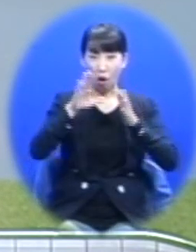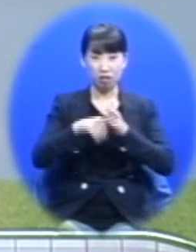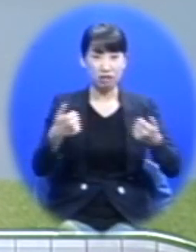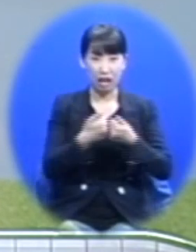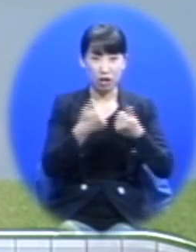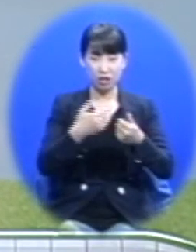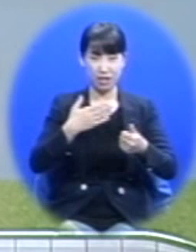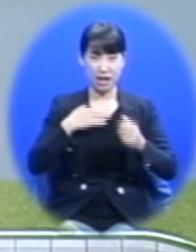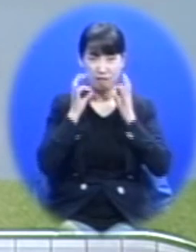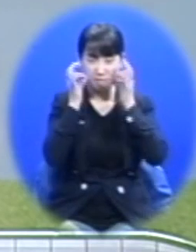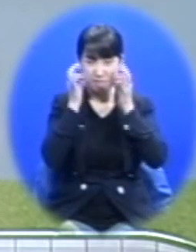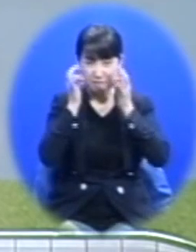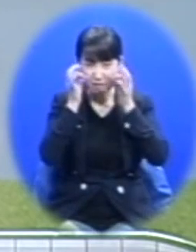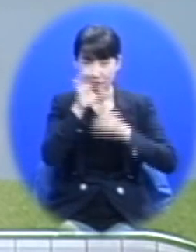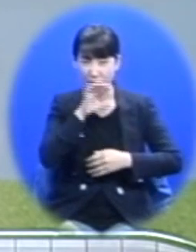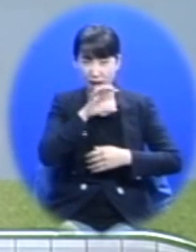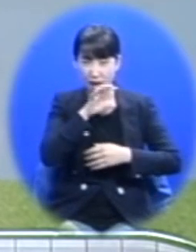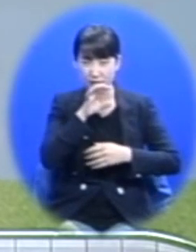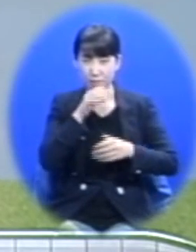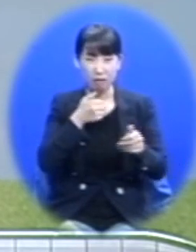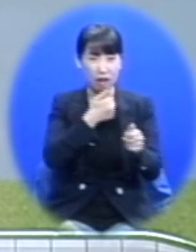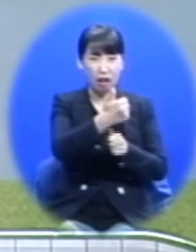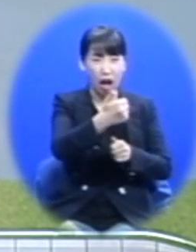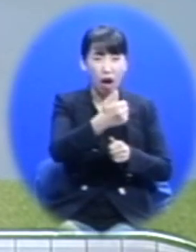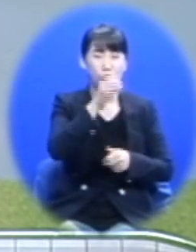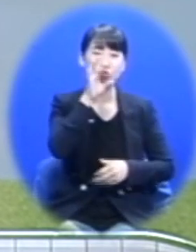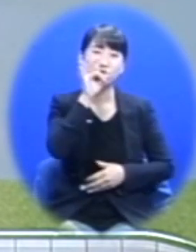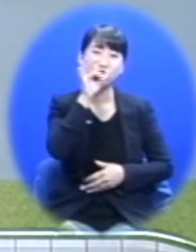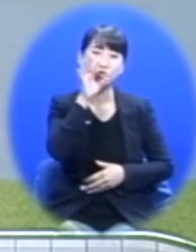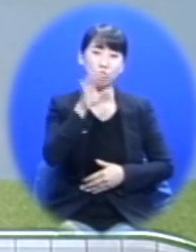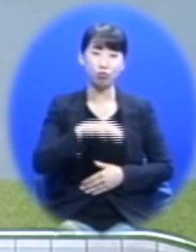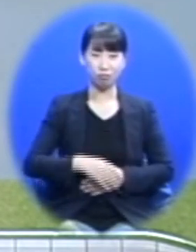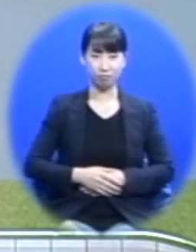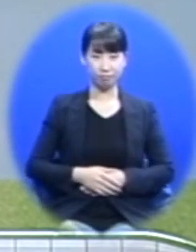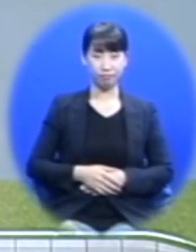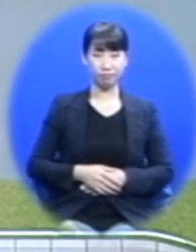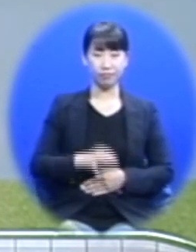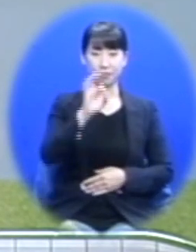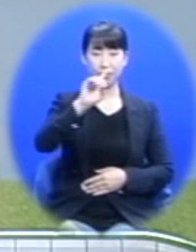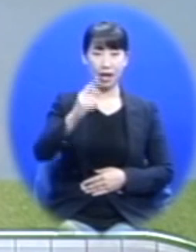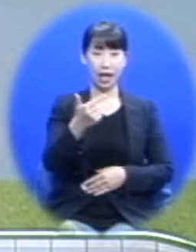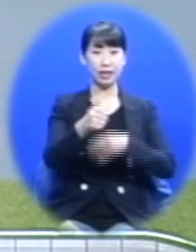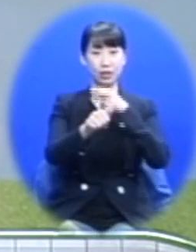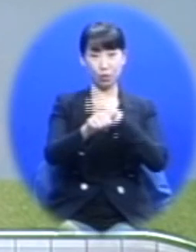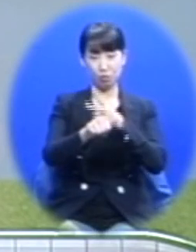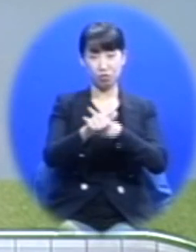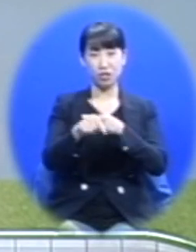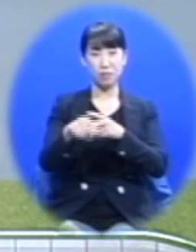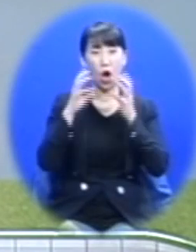뭐 결심해서 노력해서 연습해서 이길 싸움이 아니었던 거죠. 안종일 교수님이 그랬던